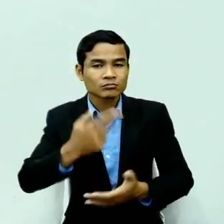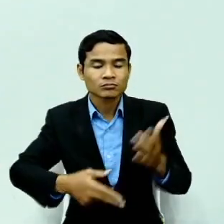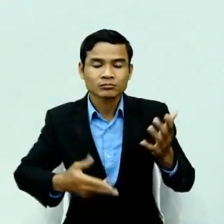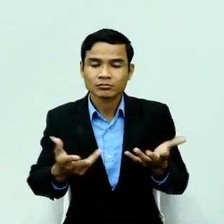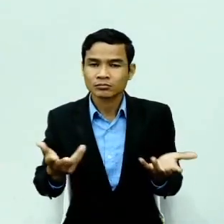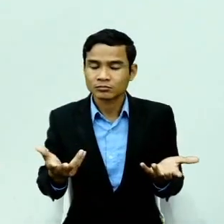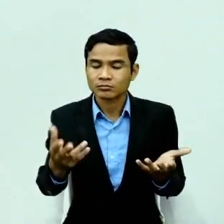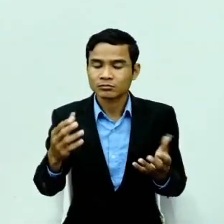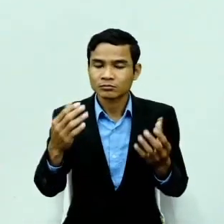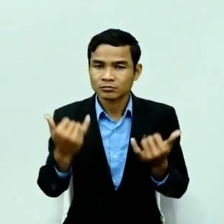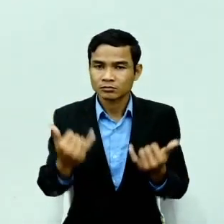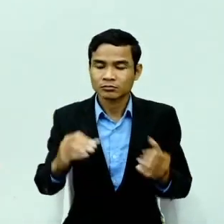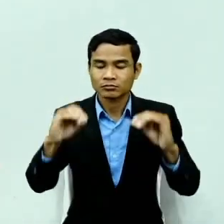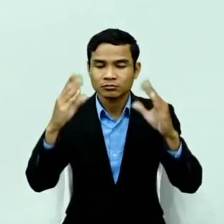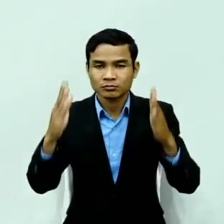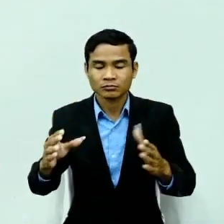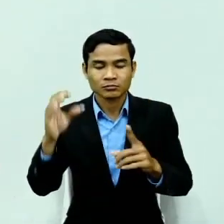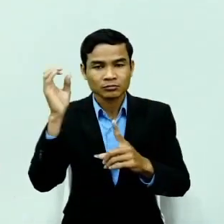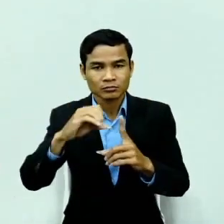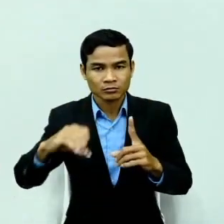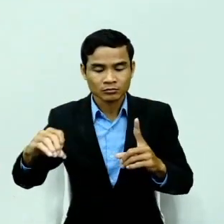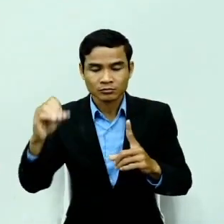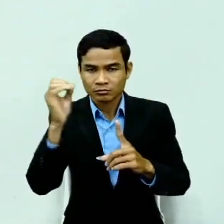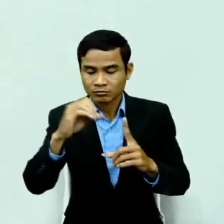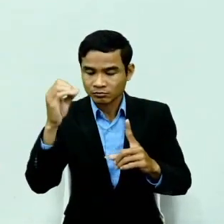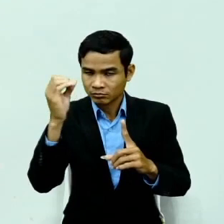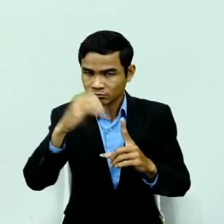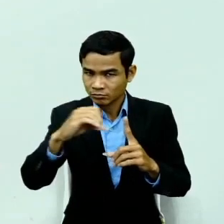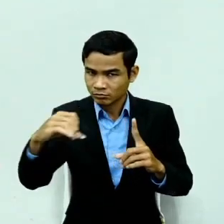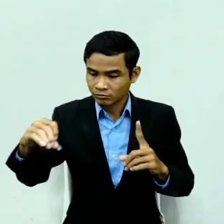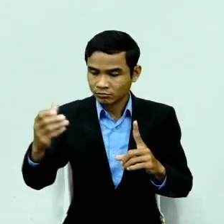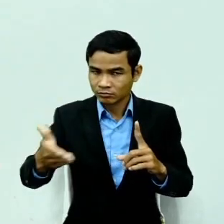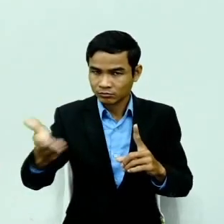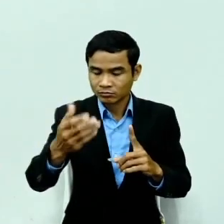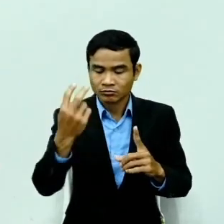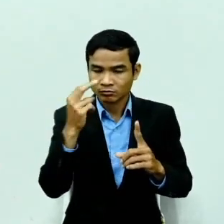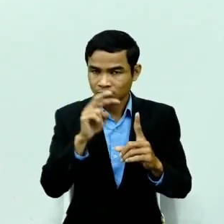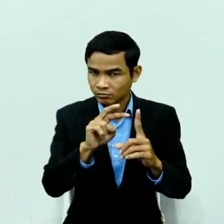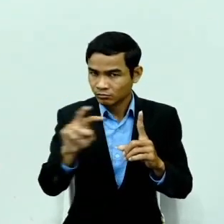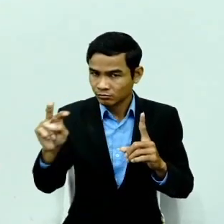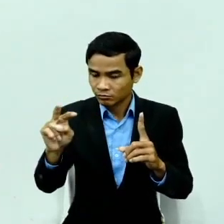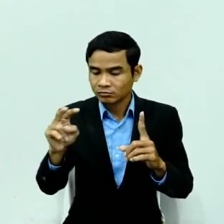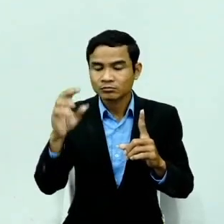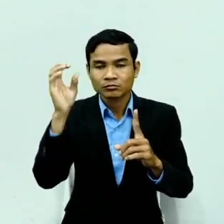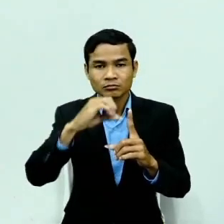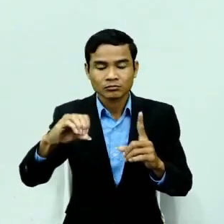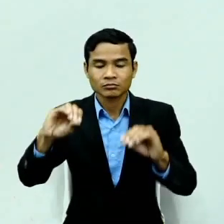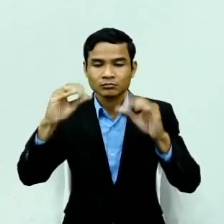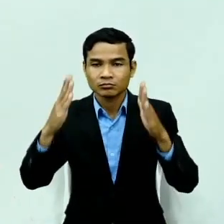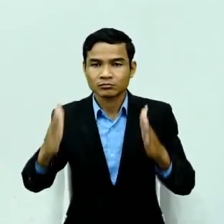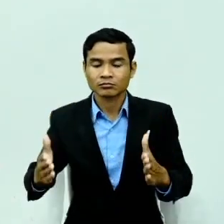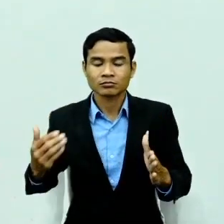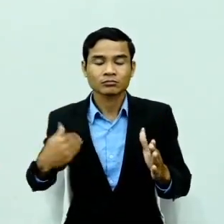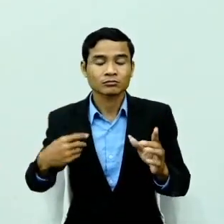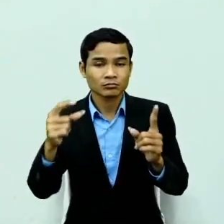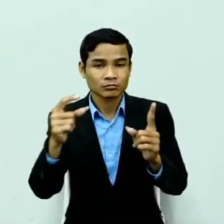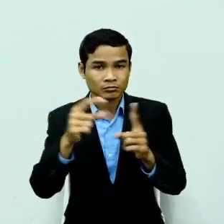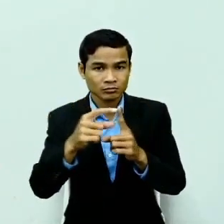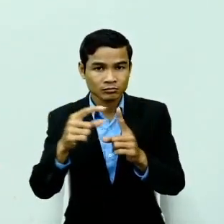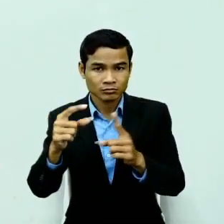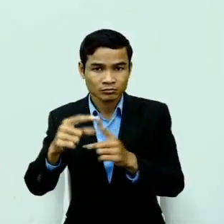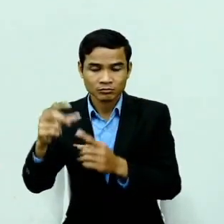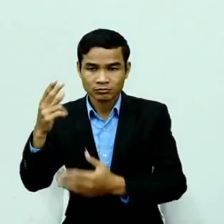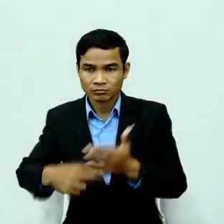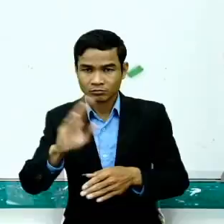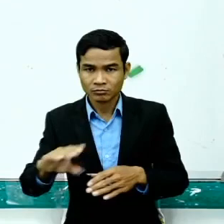ấy lấy nick cùng miền lập bá cha được trái con cha chăm sáng kết mới thà ta lập bá lập bao nick cùng miền bẹ với cha cha